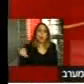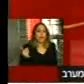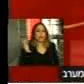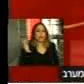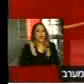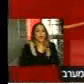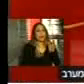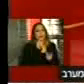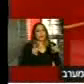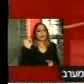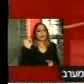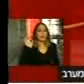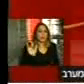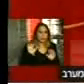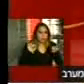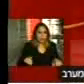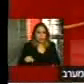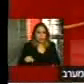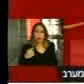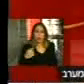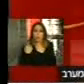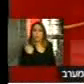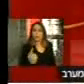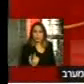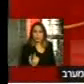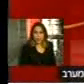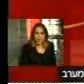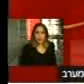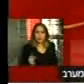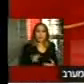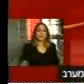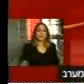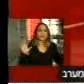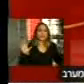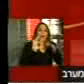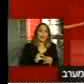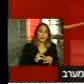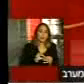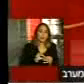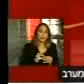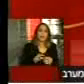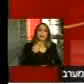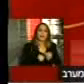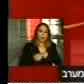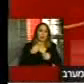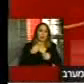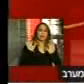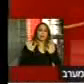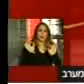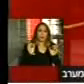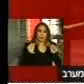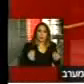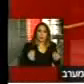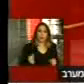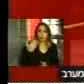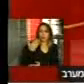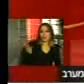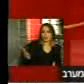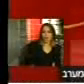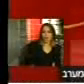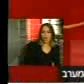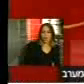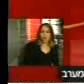לשלטון, בזמן שאתם בעצמכם מנהלים קשרים ענפים, בעיקר קשרים חריים וביטחוניים עם המדינה הזאת, ואנחנו לא ראינו